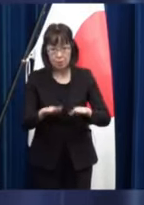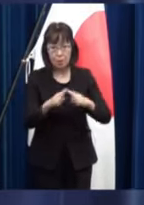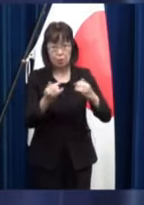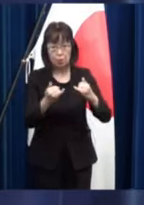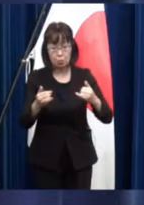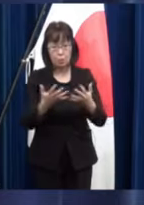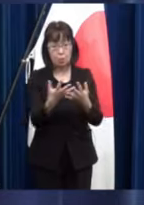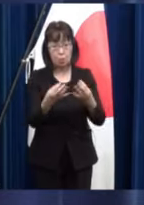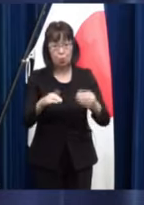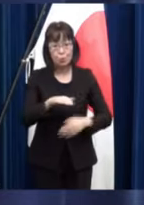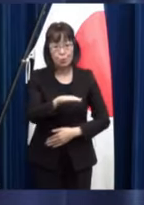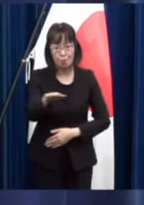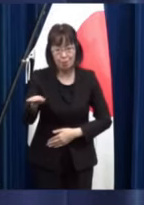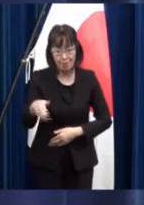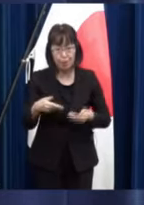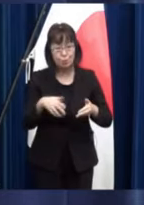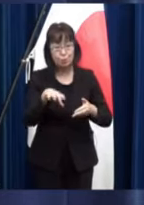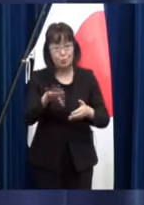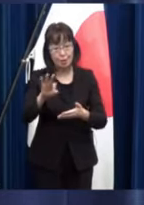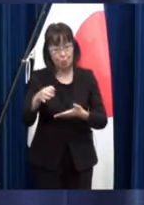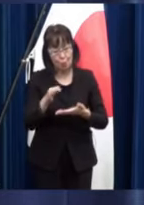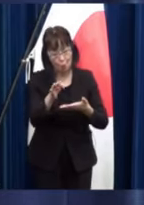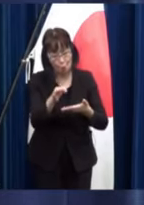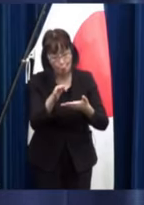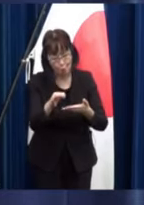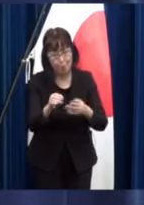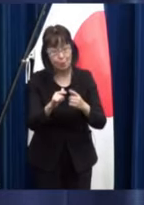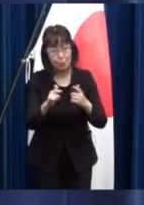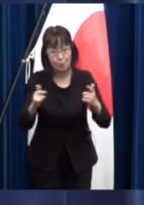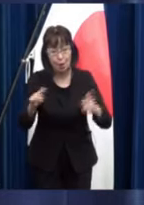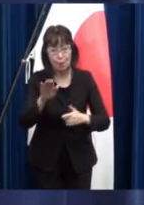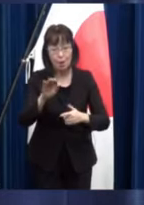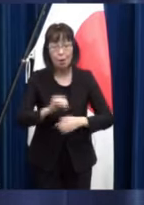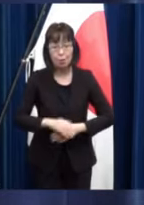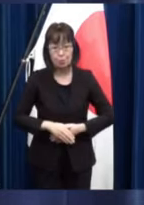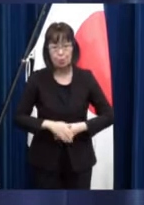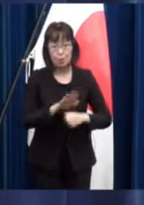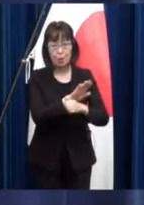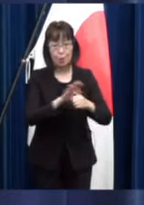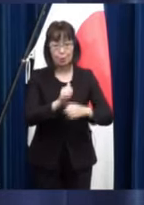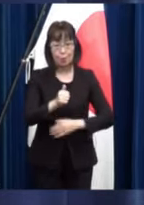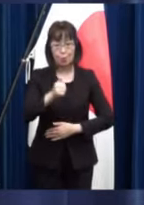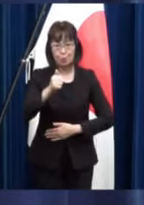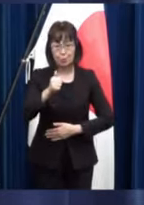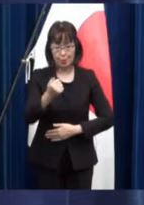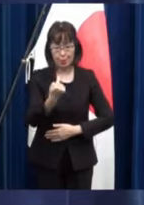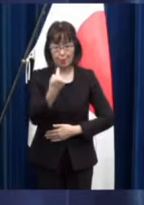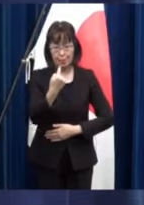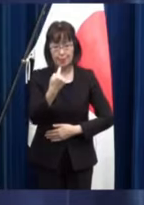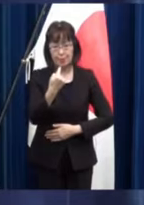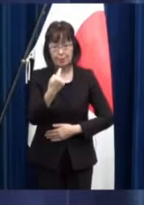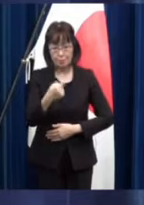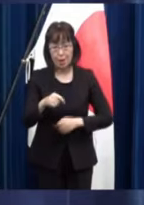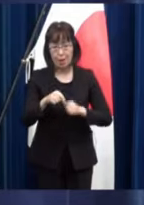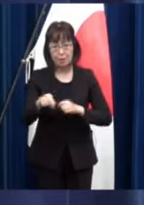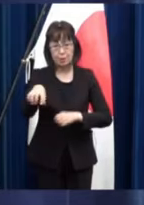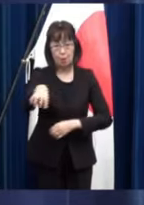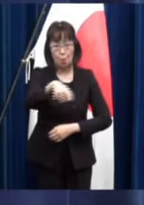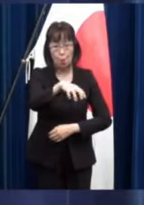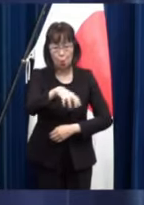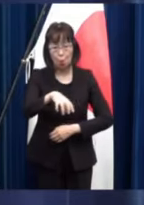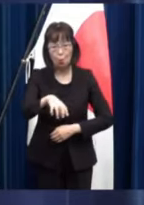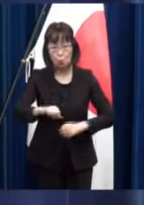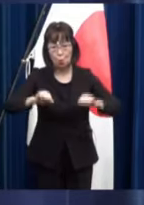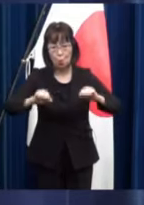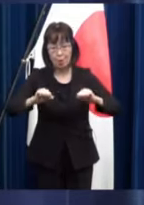の皆さんにご利用をいただいております。官房長官として、地方の活性化、取り組